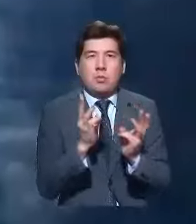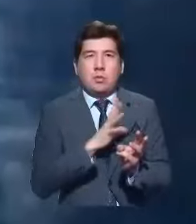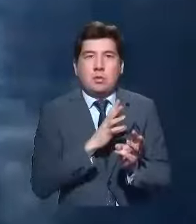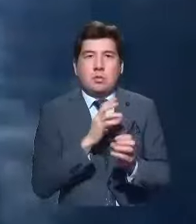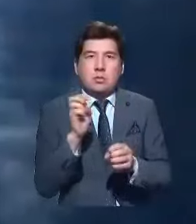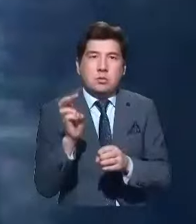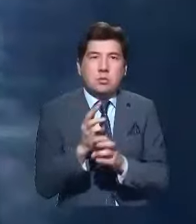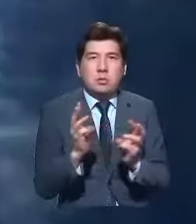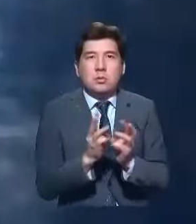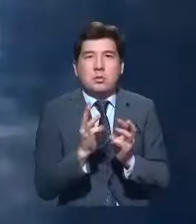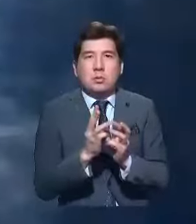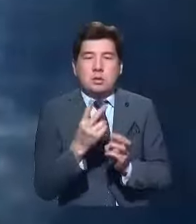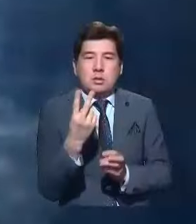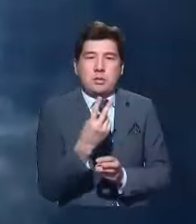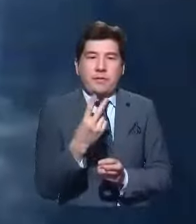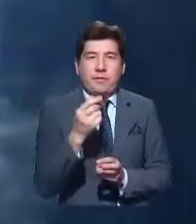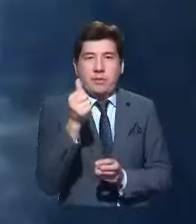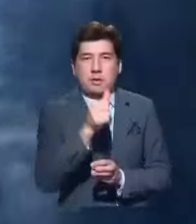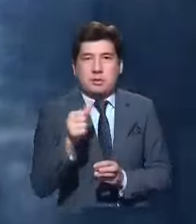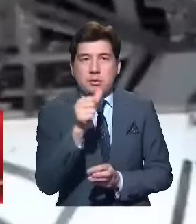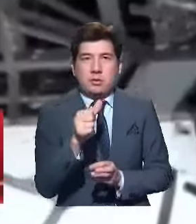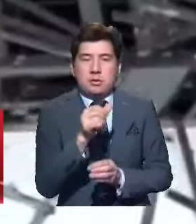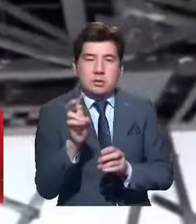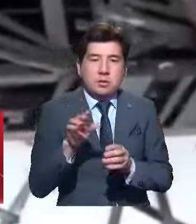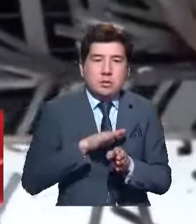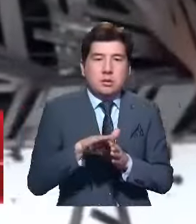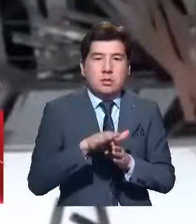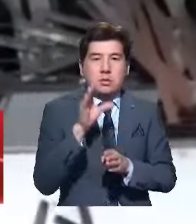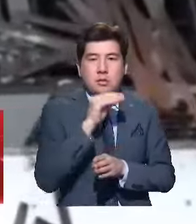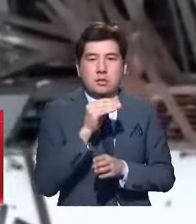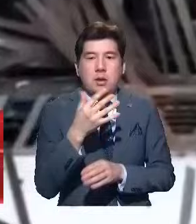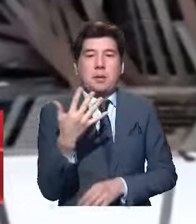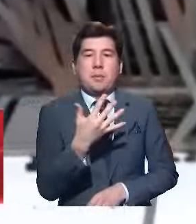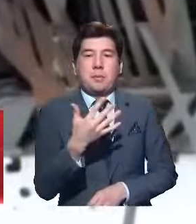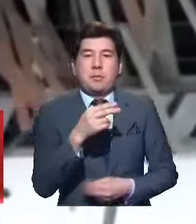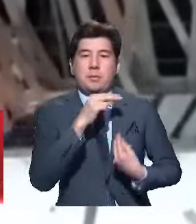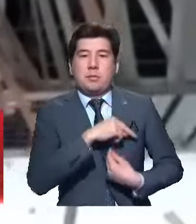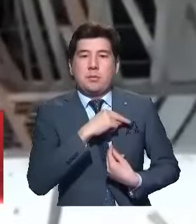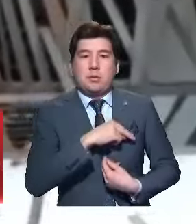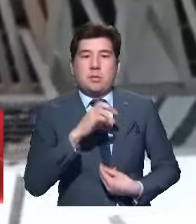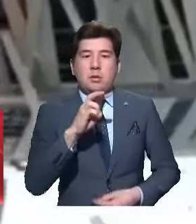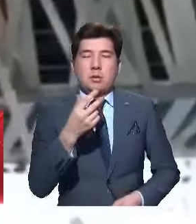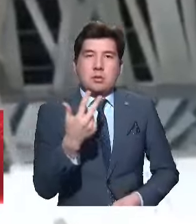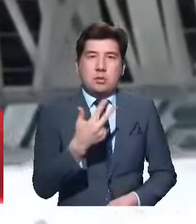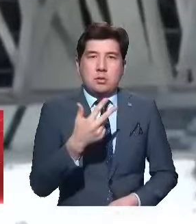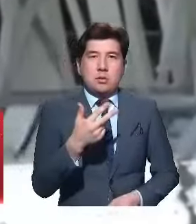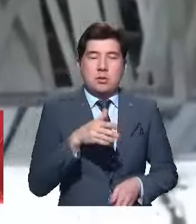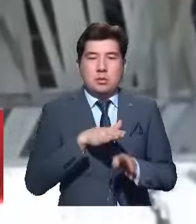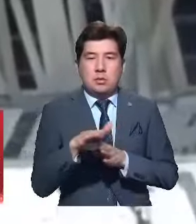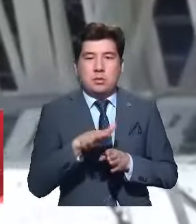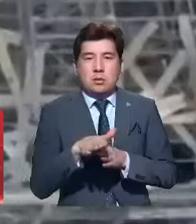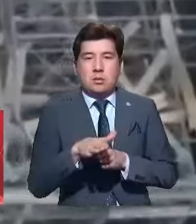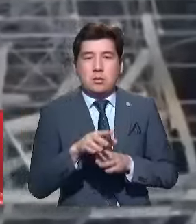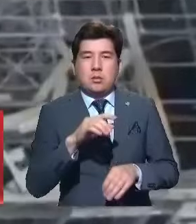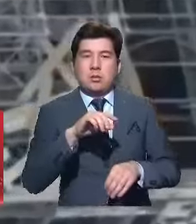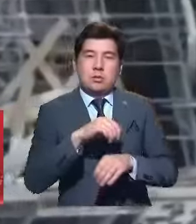который удалось только спустя 2 часа. В результате пострадали 5 сотрудников станции. 3 из них госпитализированы в тяжелом и